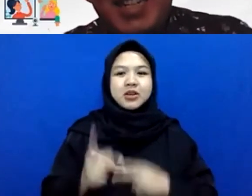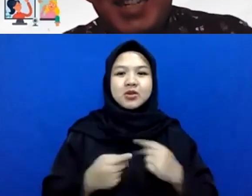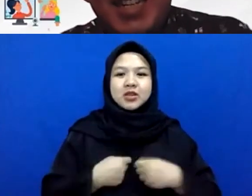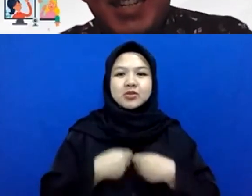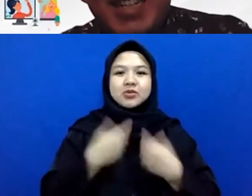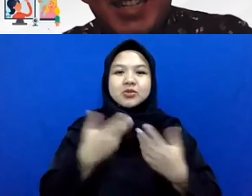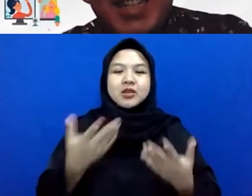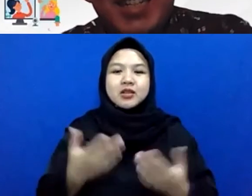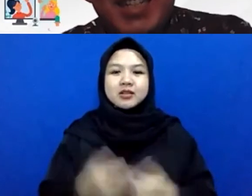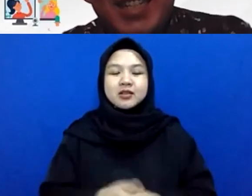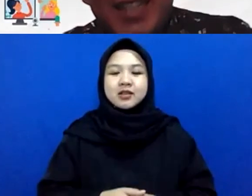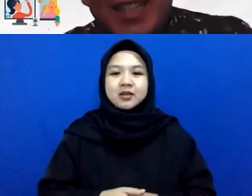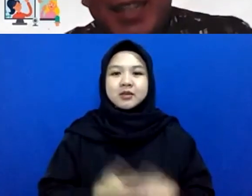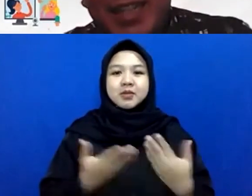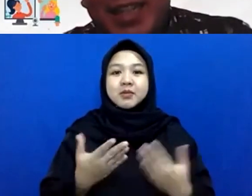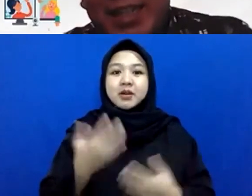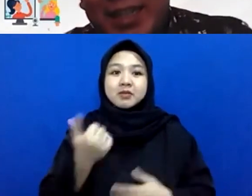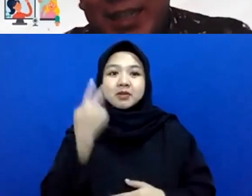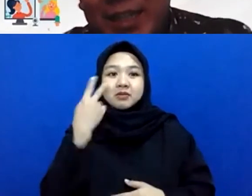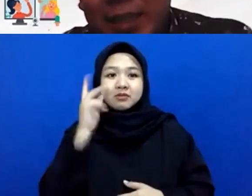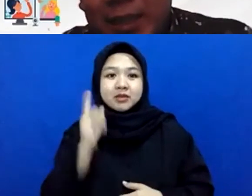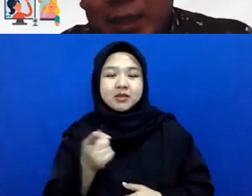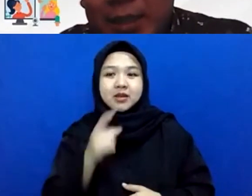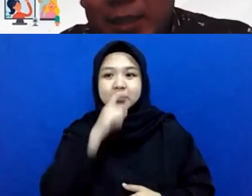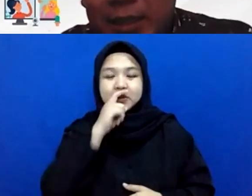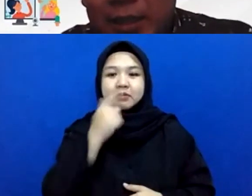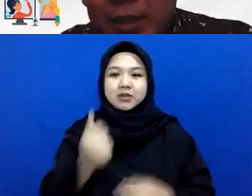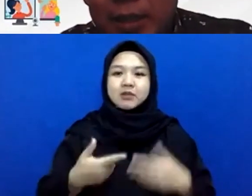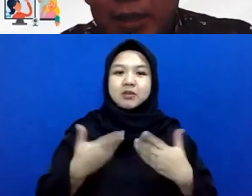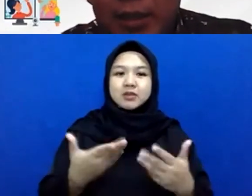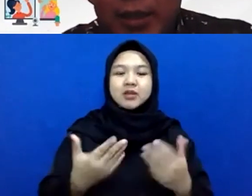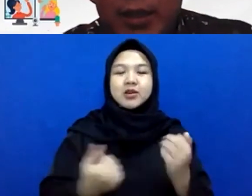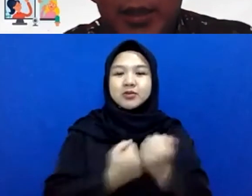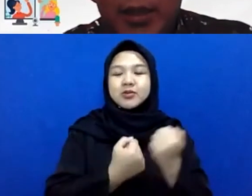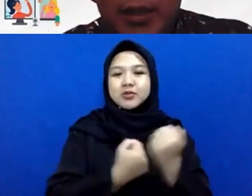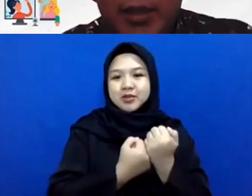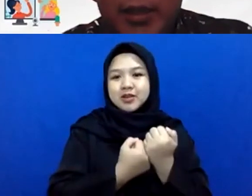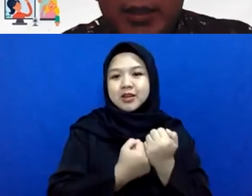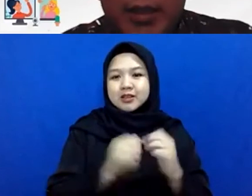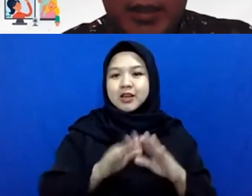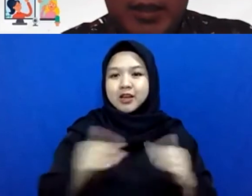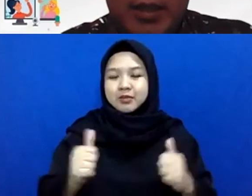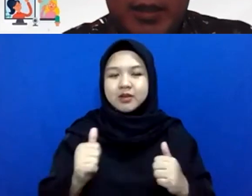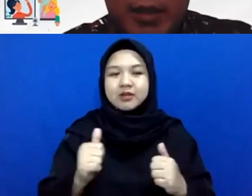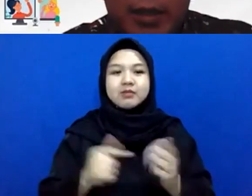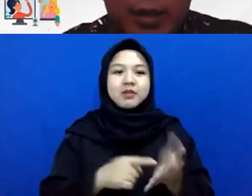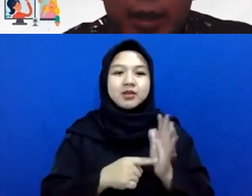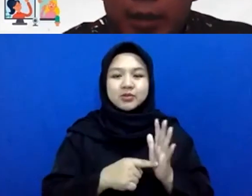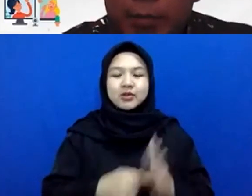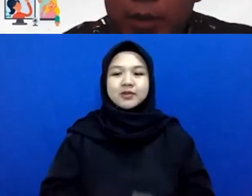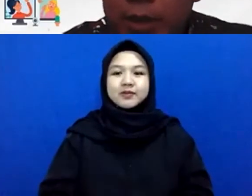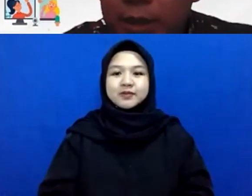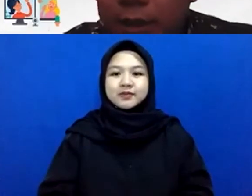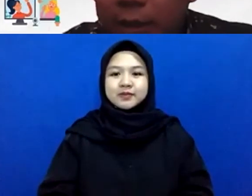curhat ini gitu. Nah, bagaimana Bapak memastikan bahwa Bapak bisa memberikan bentuk suportif itu secara aman kepada mahasiswa?